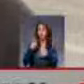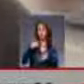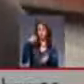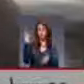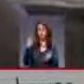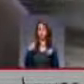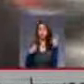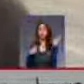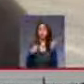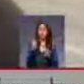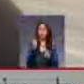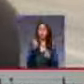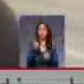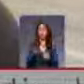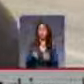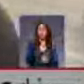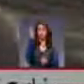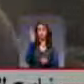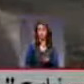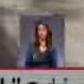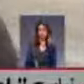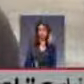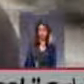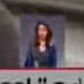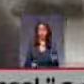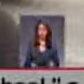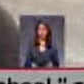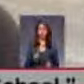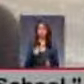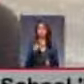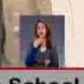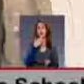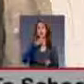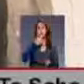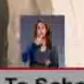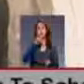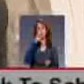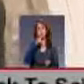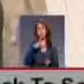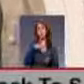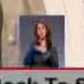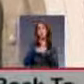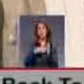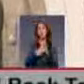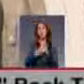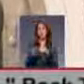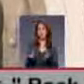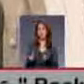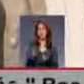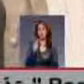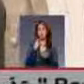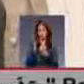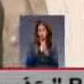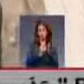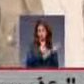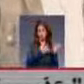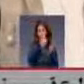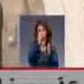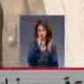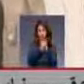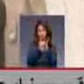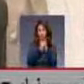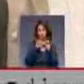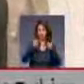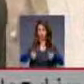وما الحياه بقت يعني الحياه الحمد لله، هنقول ايه غير كده. ساكن في قريه ريفيه تبع مركز الانظار الخيريه، قرية